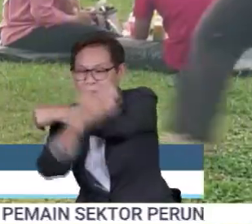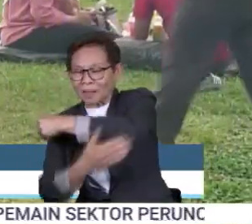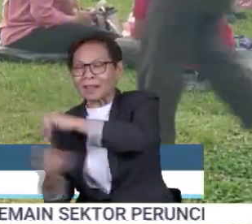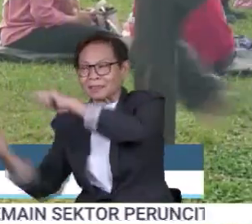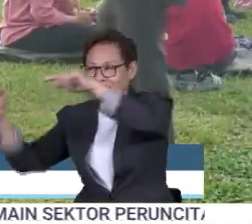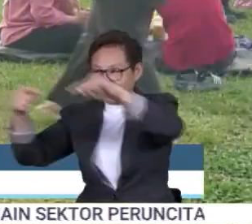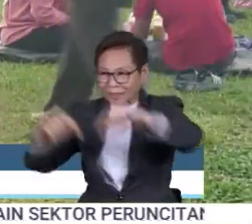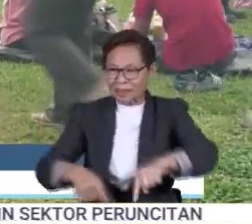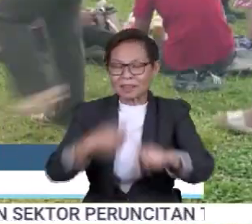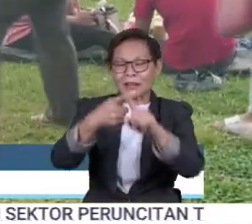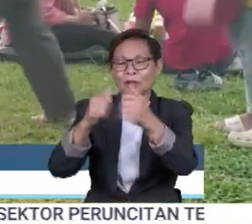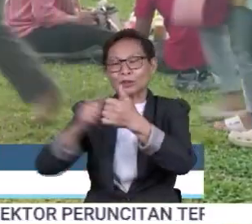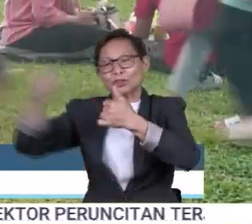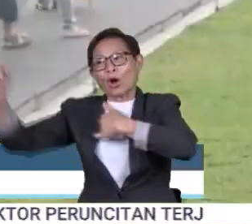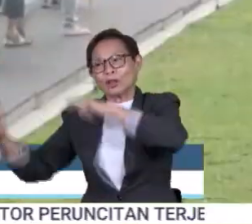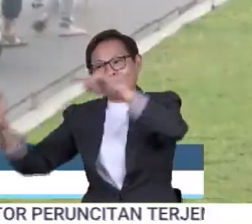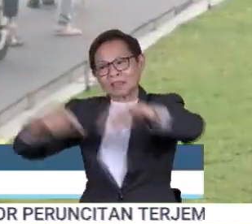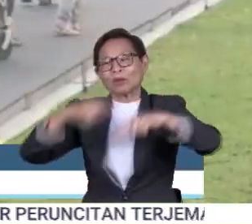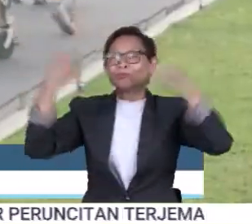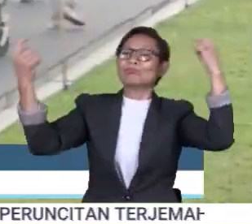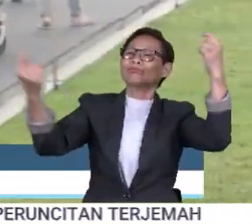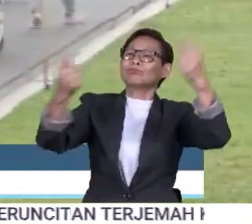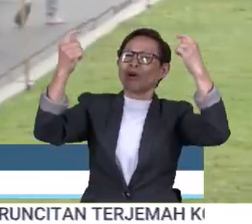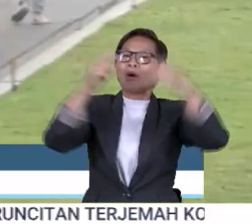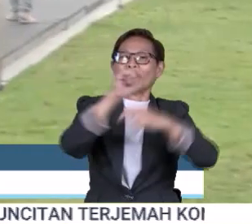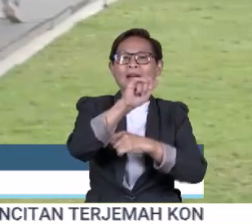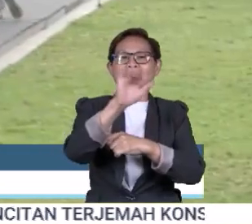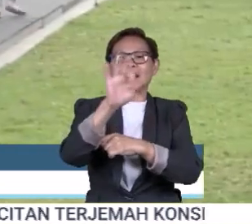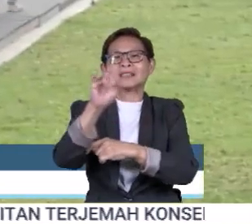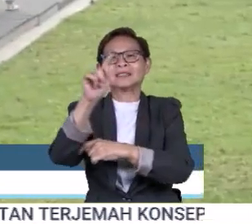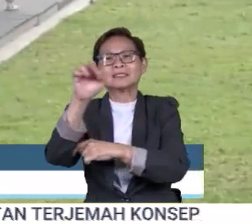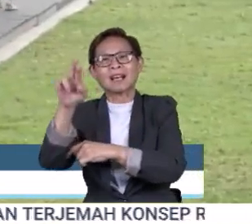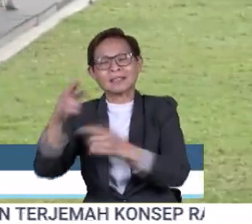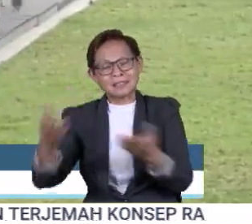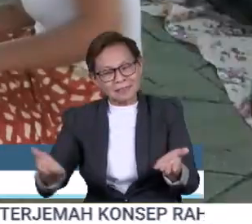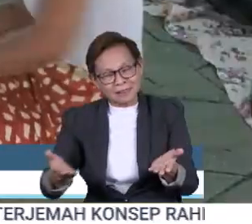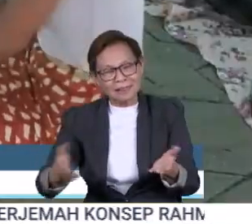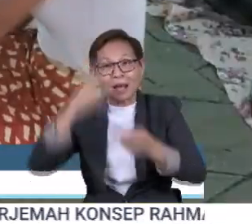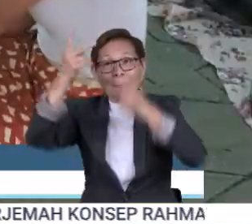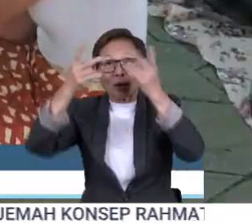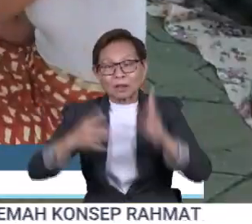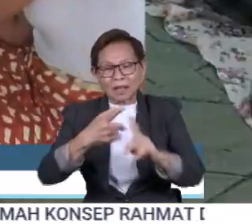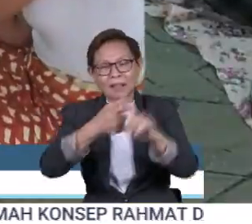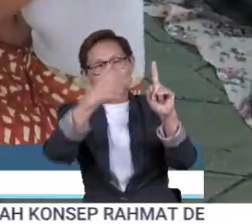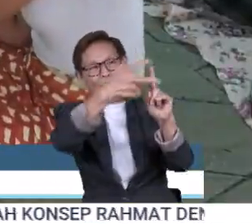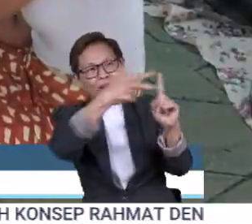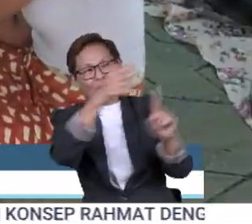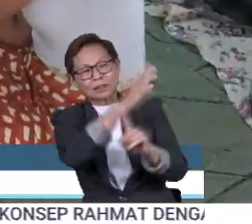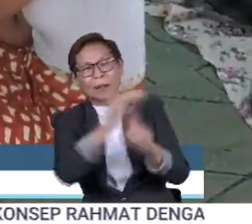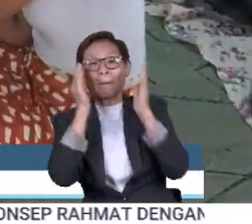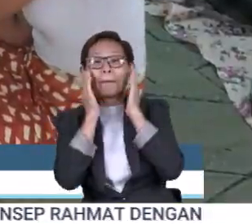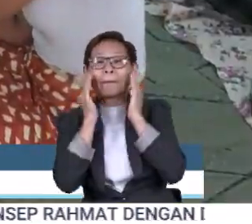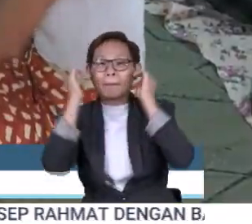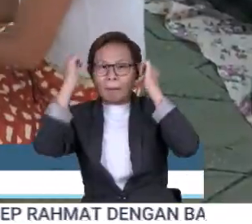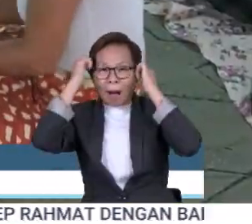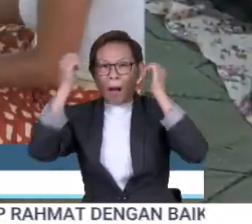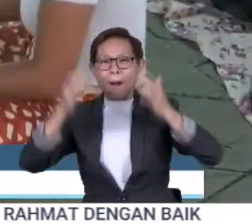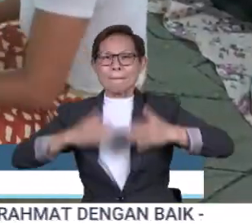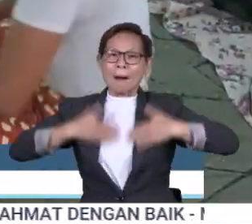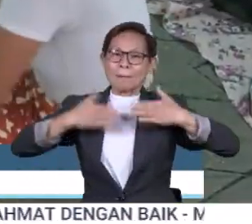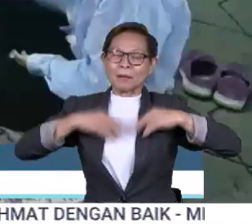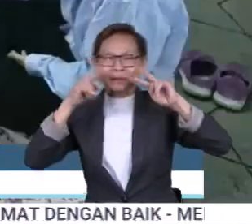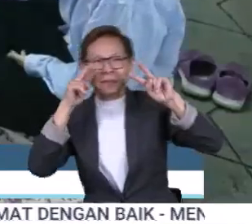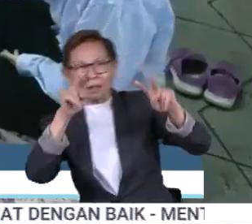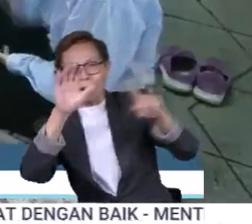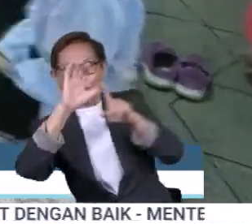sanggup datang dari jauh untuk meraikan iftar di sini. Pelancong dari Indonesia dan Belanda gembira melihat